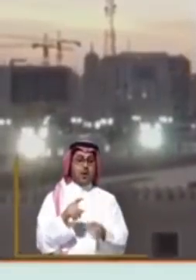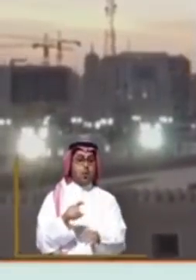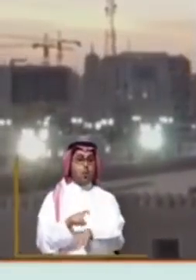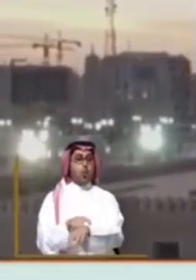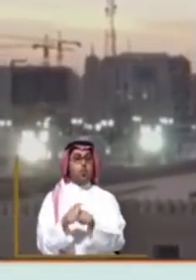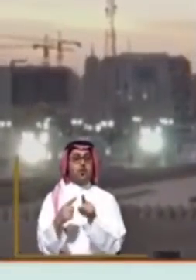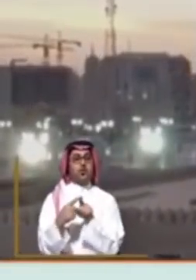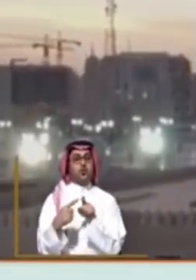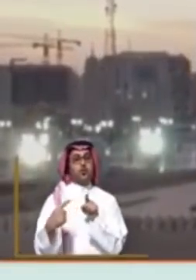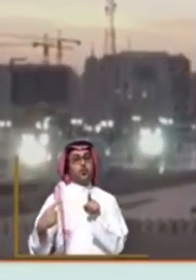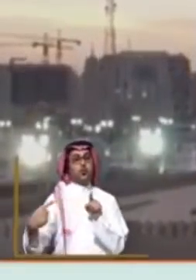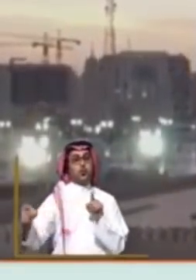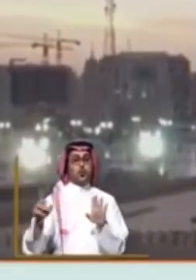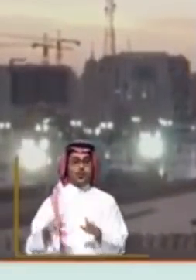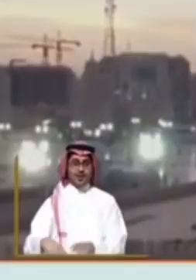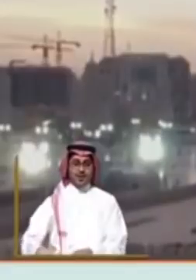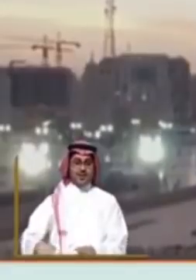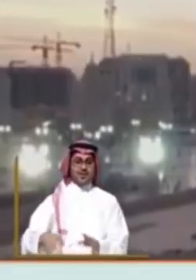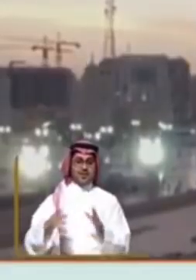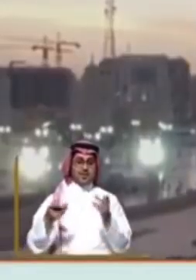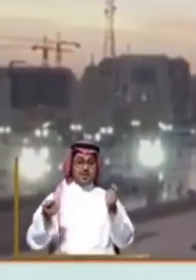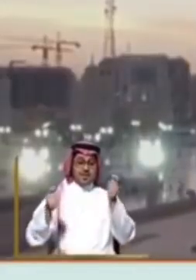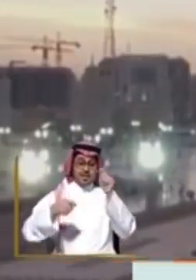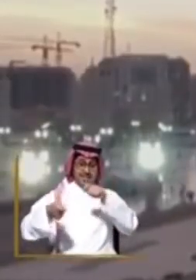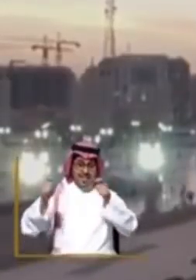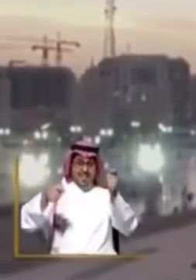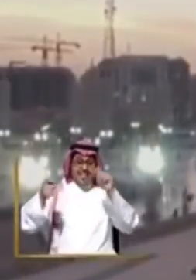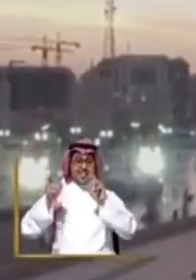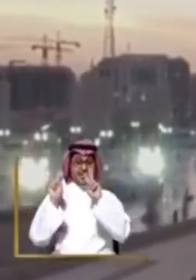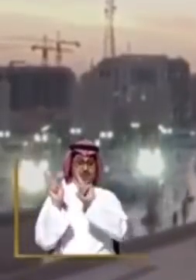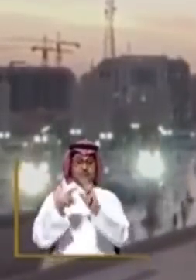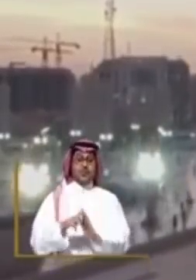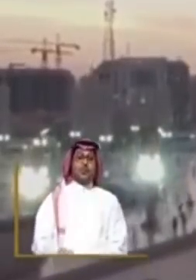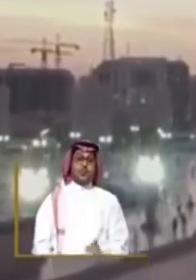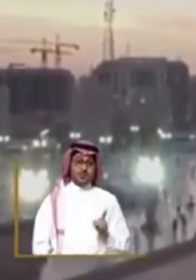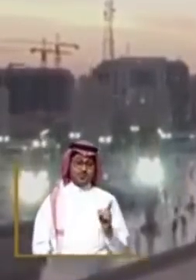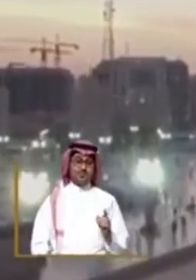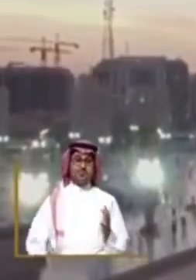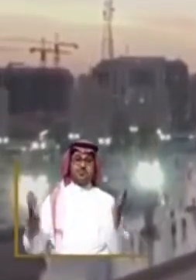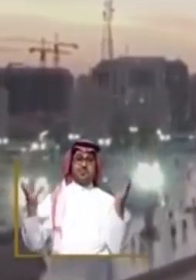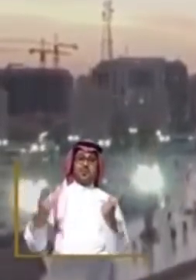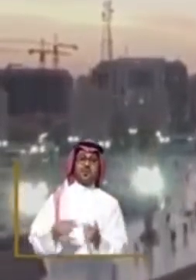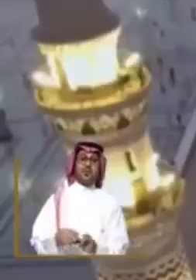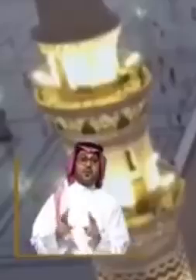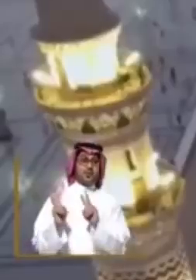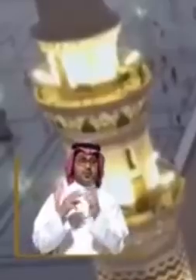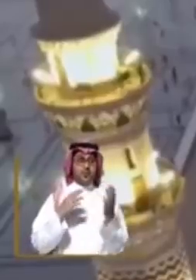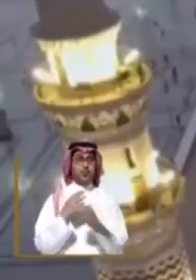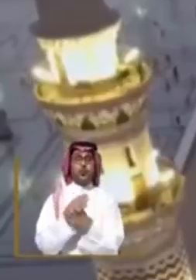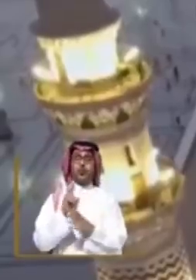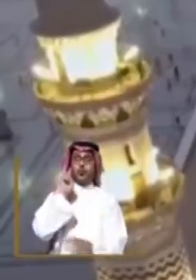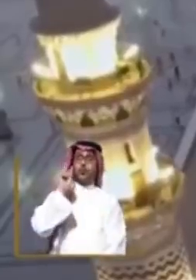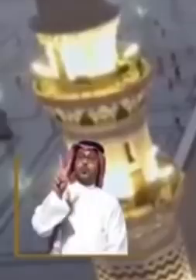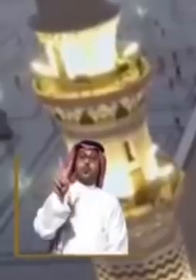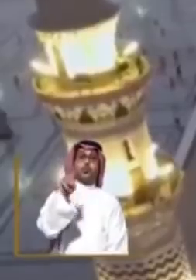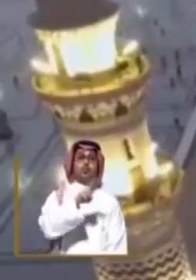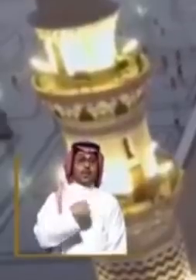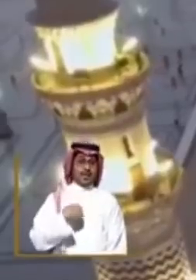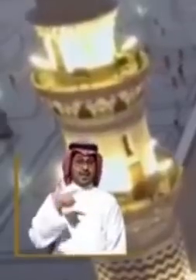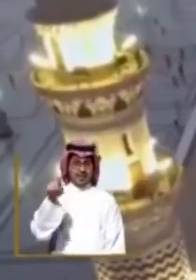التاريخ الإسلامي من حيث العناية والاهتمام. من يتجاوز هذه الأبواب إلى داخل